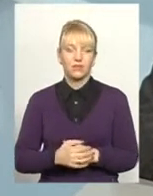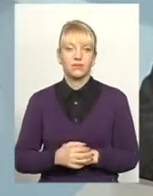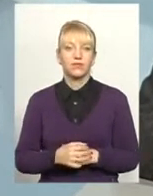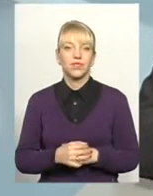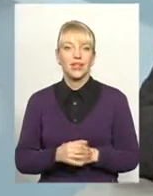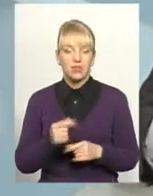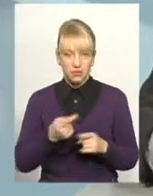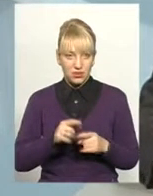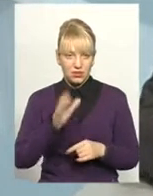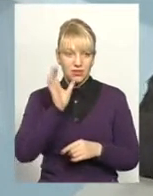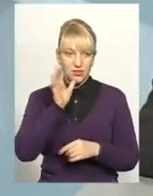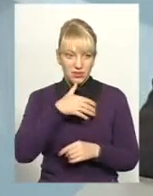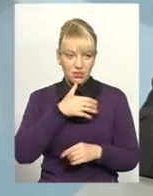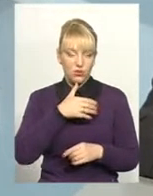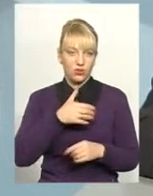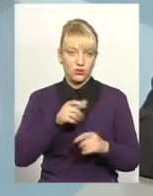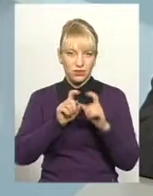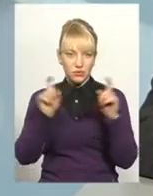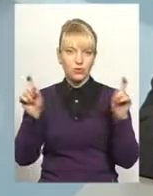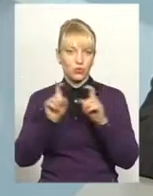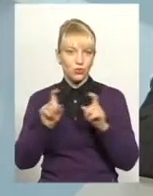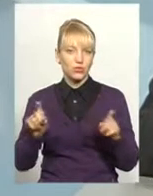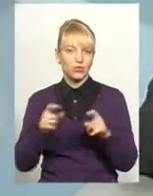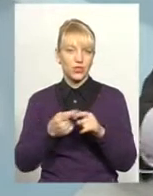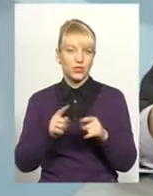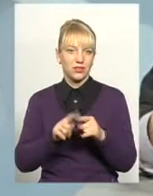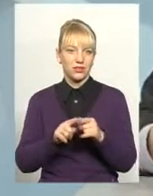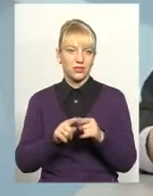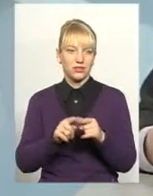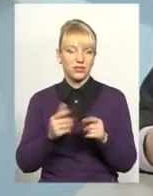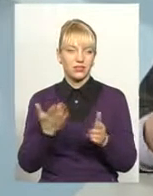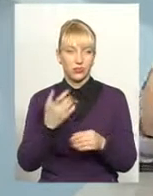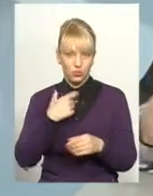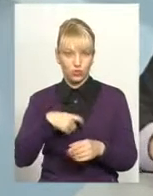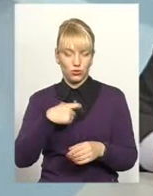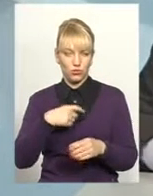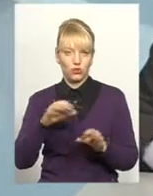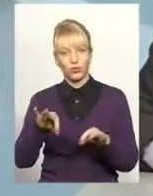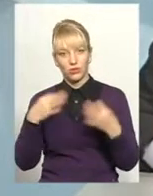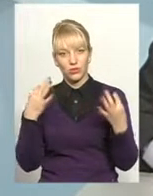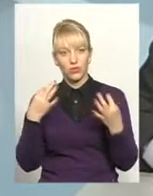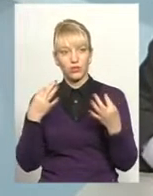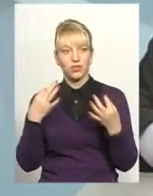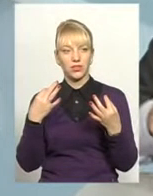це серйозні структури собі дозволили